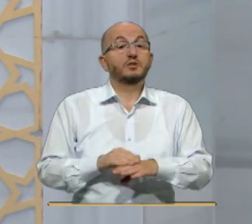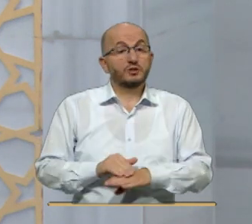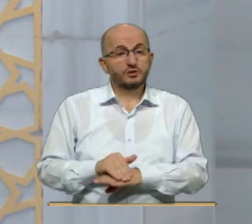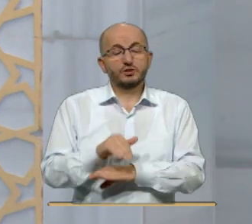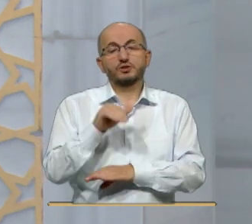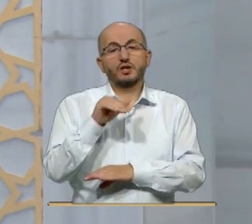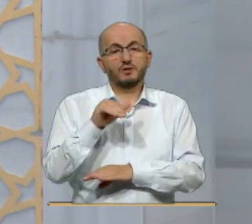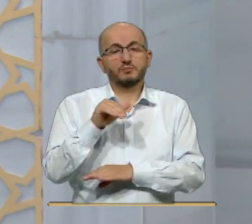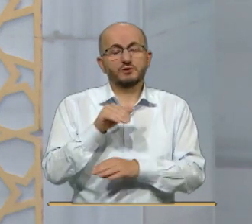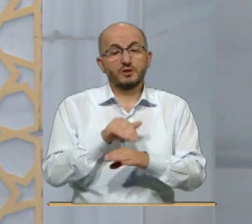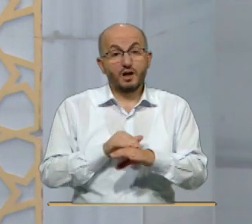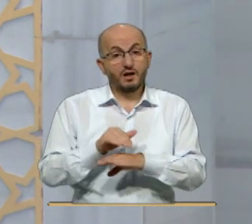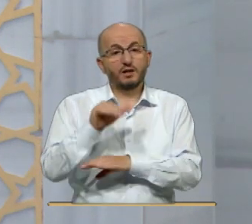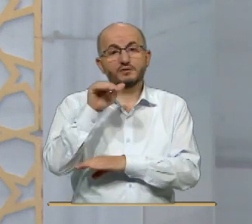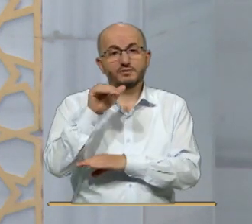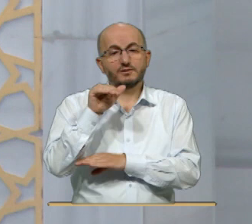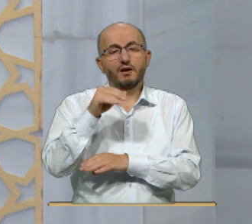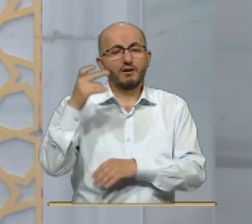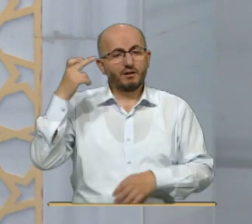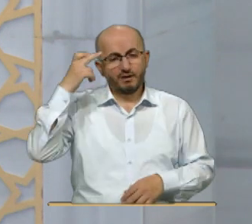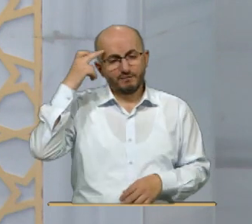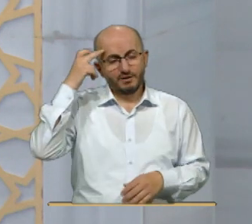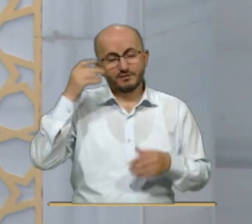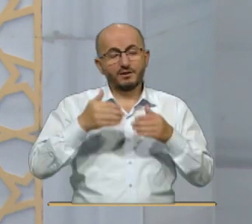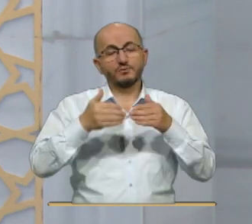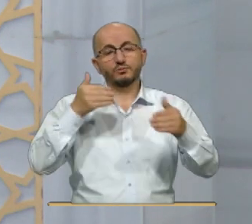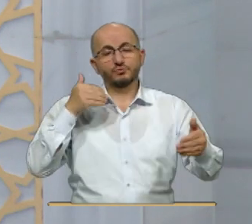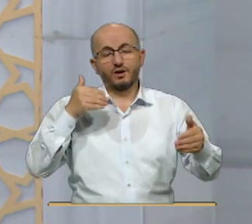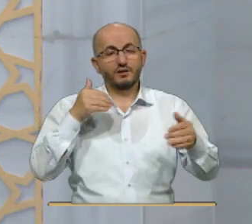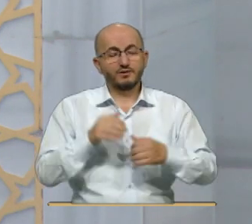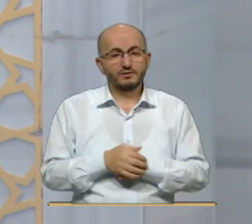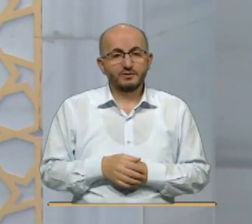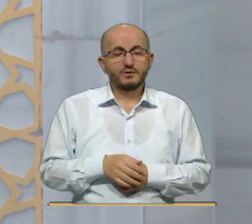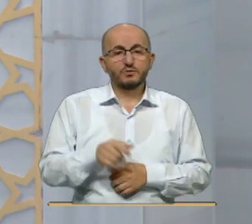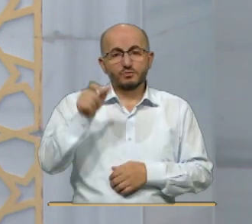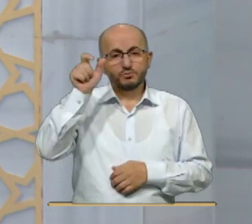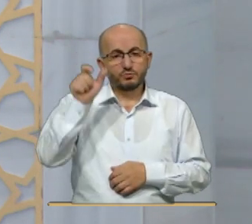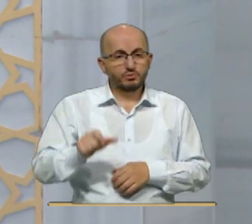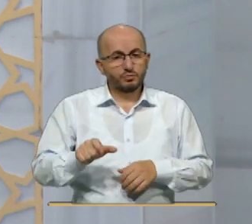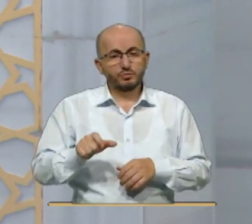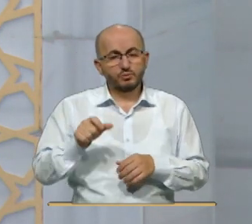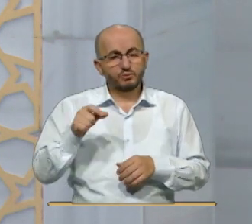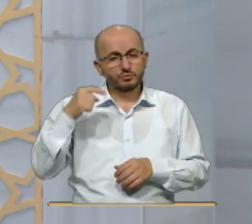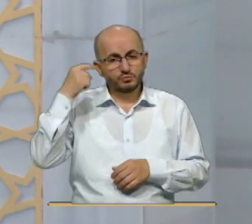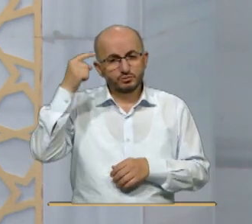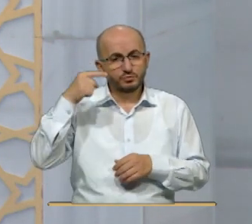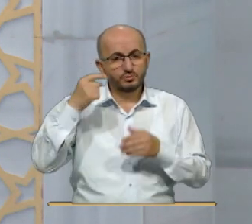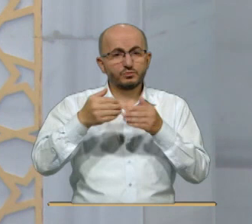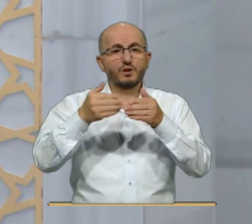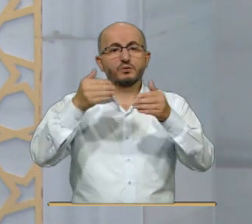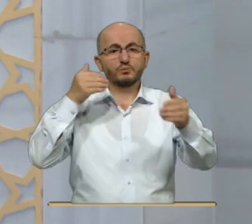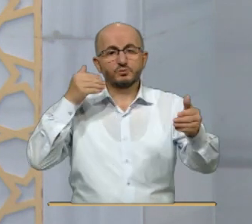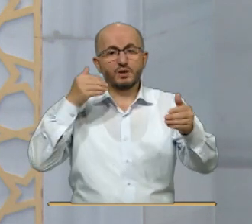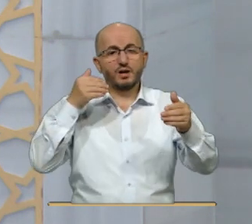yaşayacağımız hayatı gafletten uzak, kulluk şuurundan uzak bir